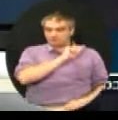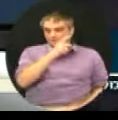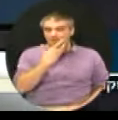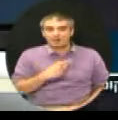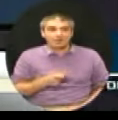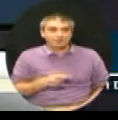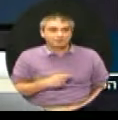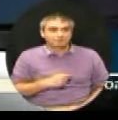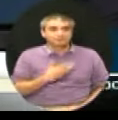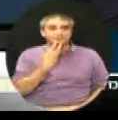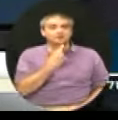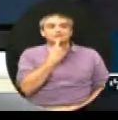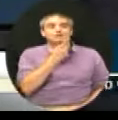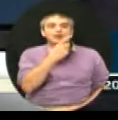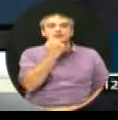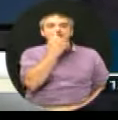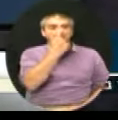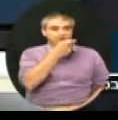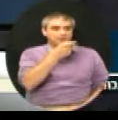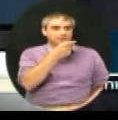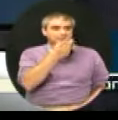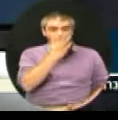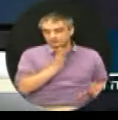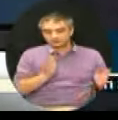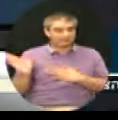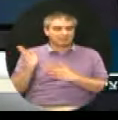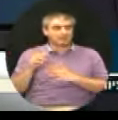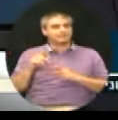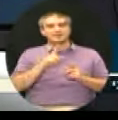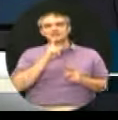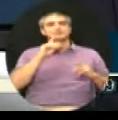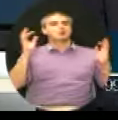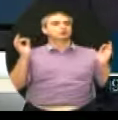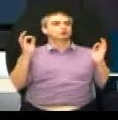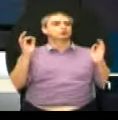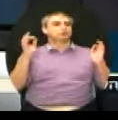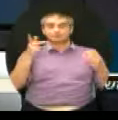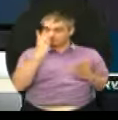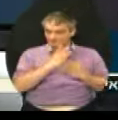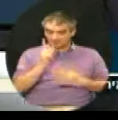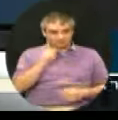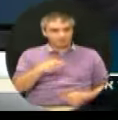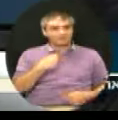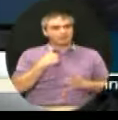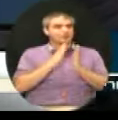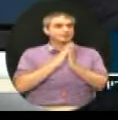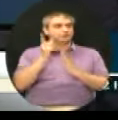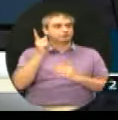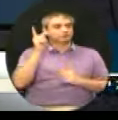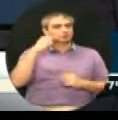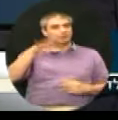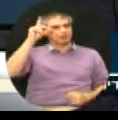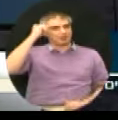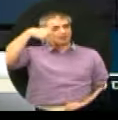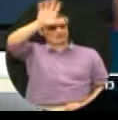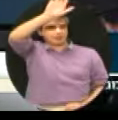לרב, והרב אומר לה, את היחידה פה שסתתה מדרכי האימהות הקדושות, אז אם את כבר חייבת, אנחנו נבקש ממך לרדת לתל